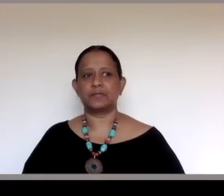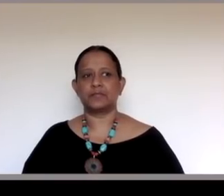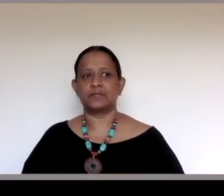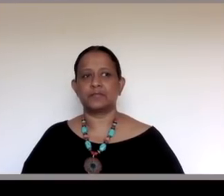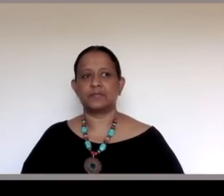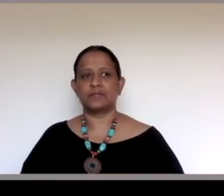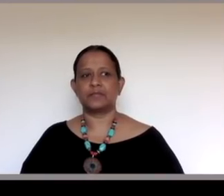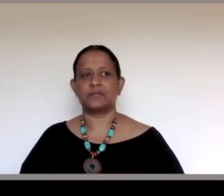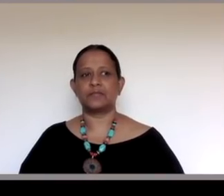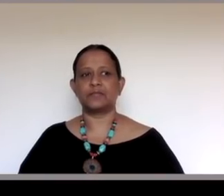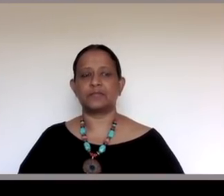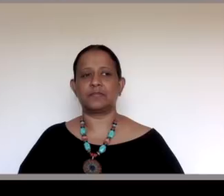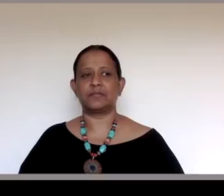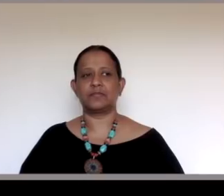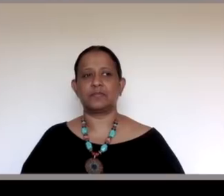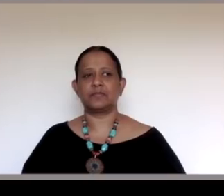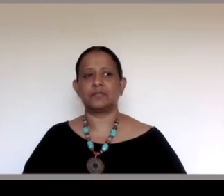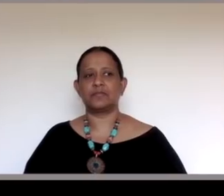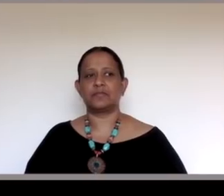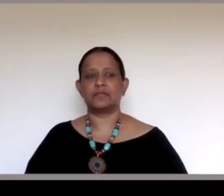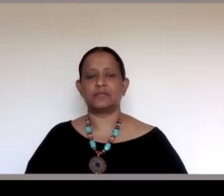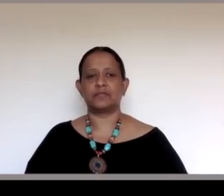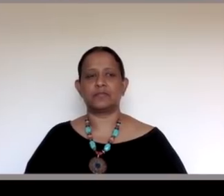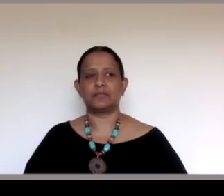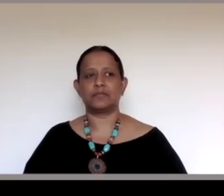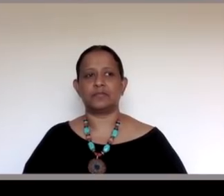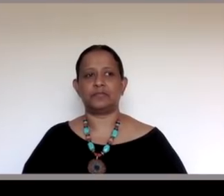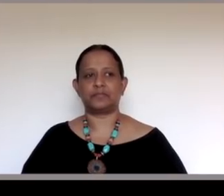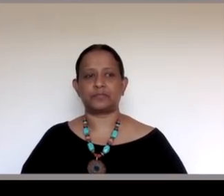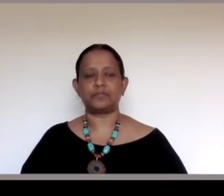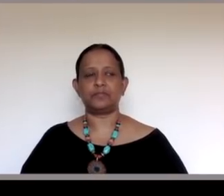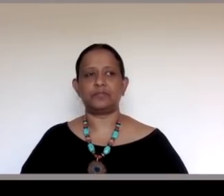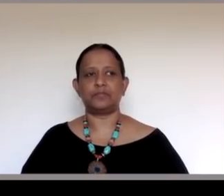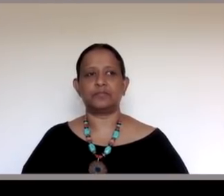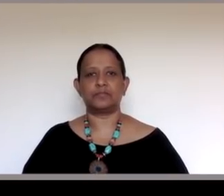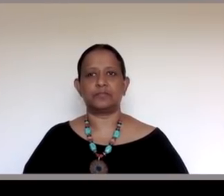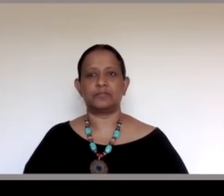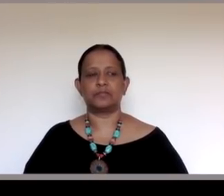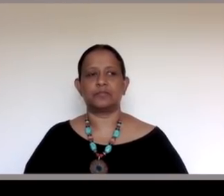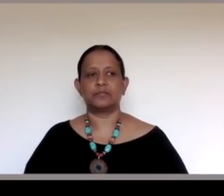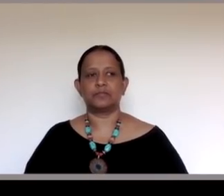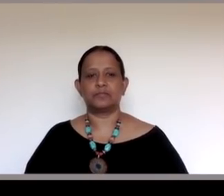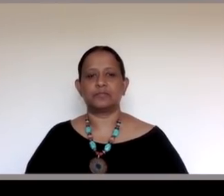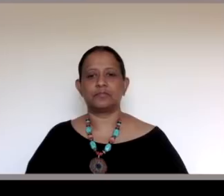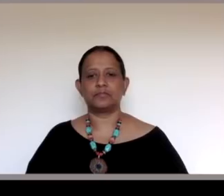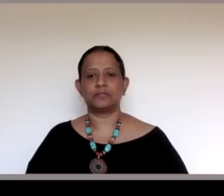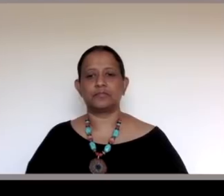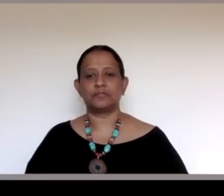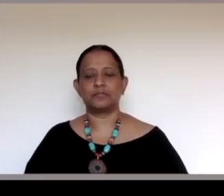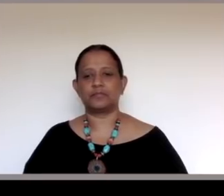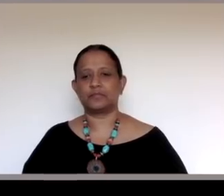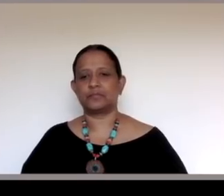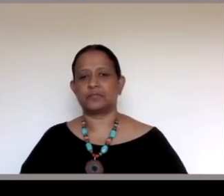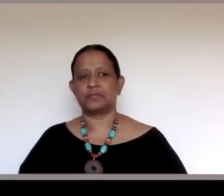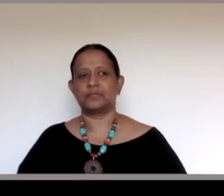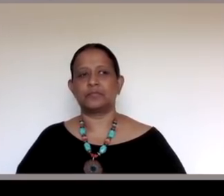சினேவாந்திய பிரீத்தியட்ட ரகச யட்டஹத் கமாய் பிரியமானவனே மகிழ்ச்சிக்கான ரகசியம் தாழ்மையாகும்